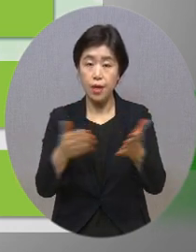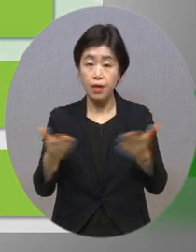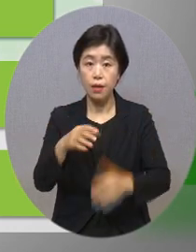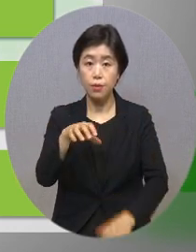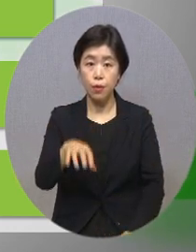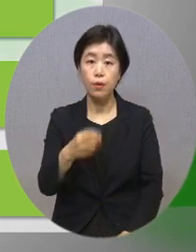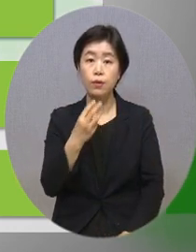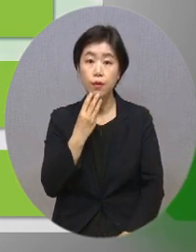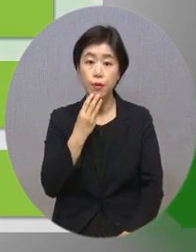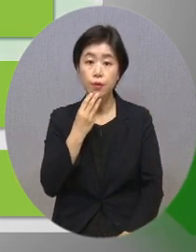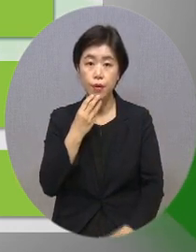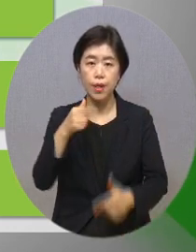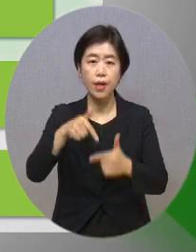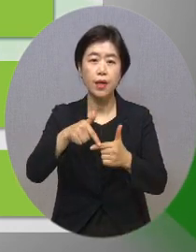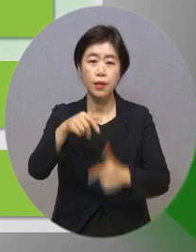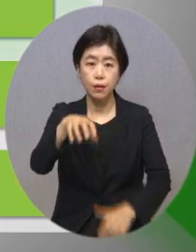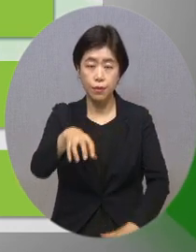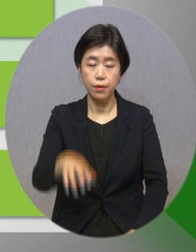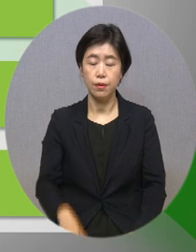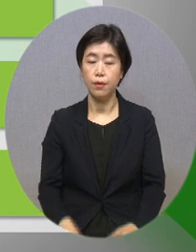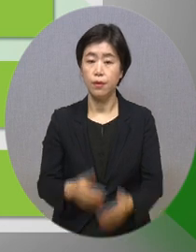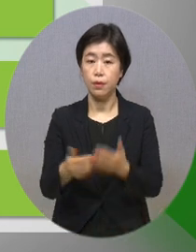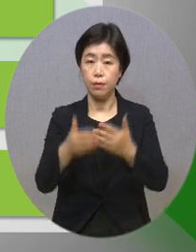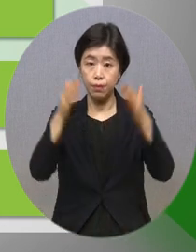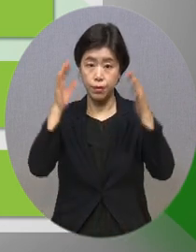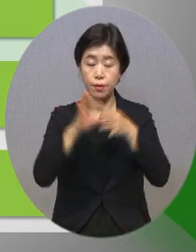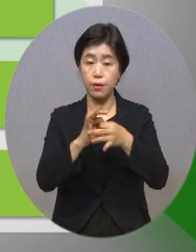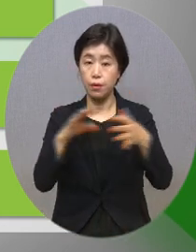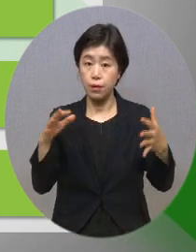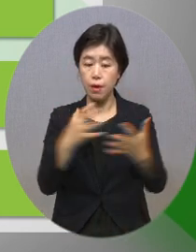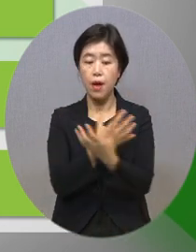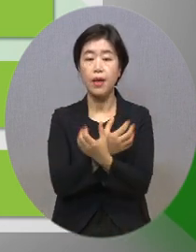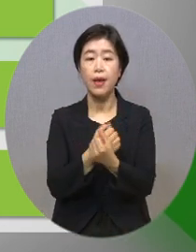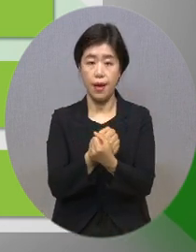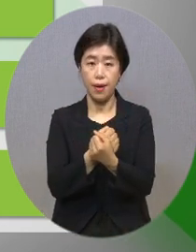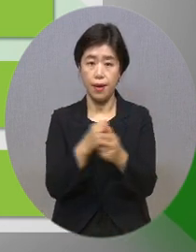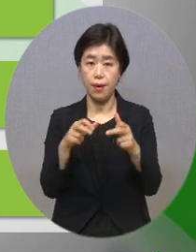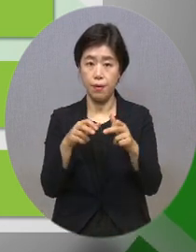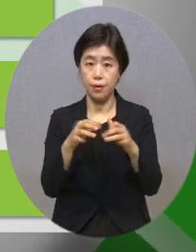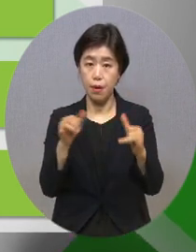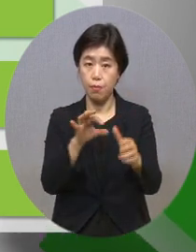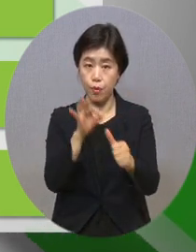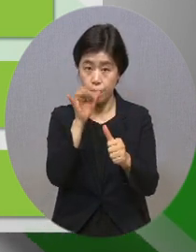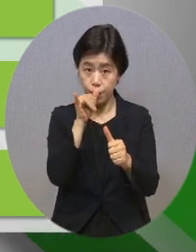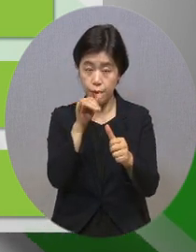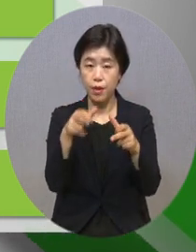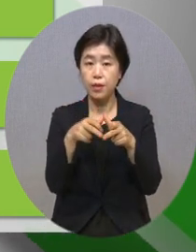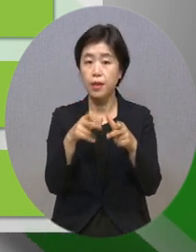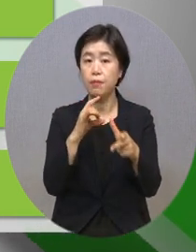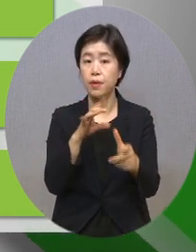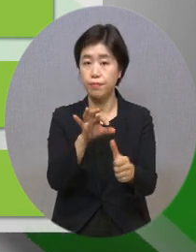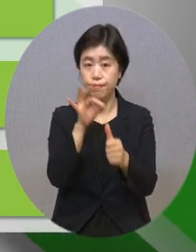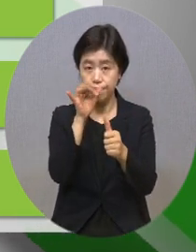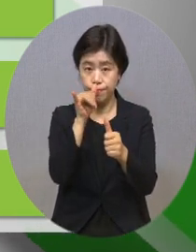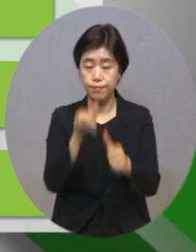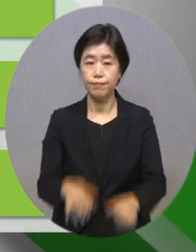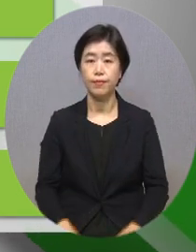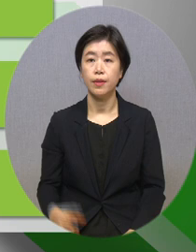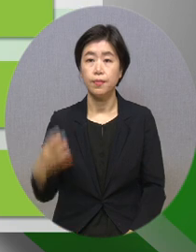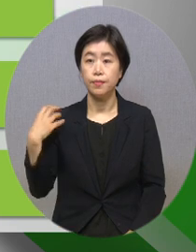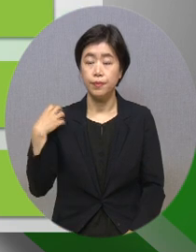강남구입니다. 경력과 학력은 무관하며 계약직을 채용합니다. 장애인만 채용하며 담당지사는